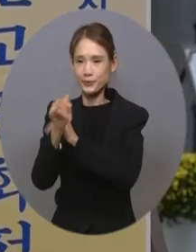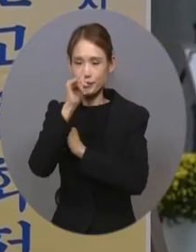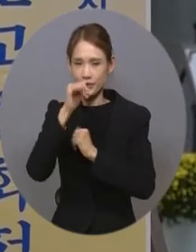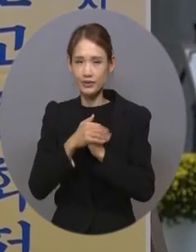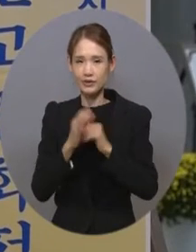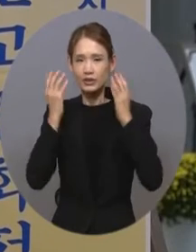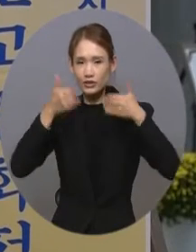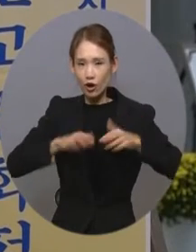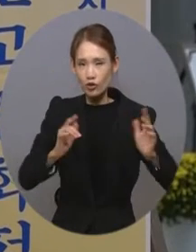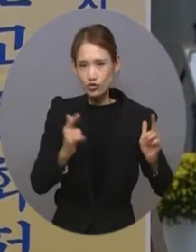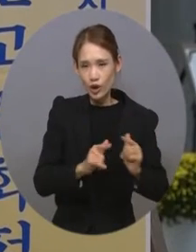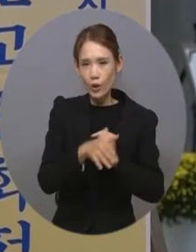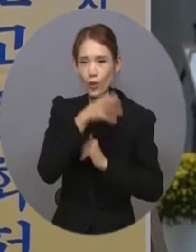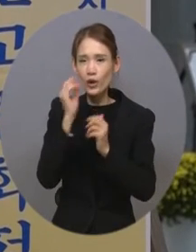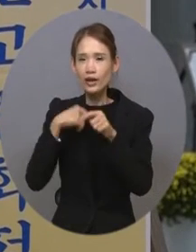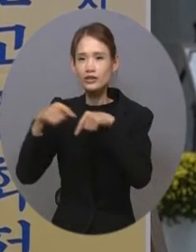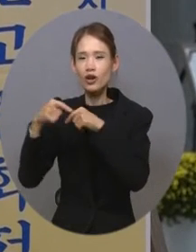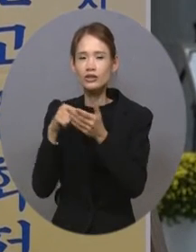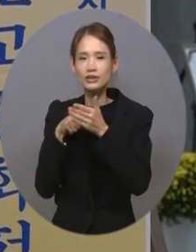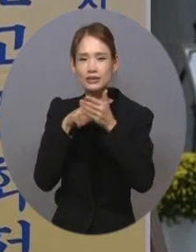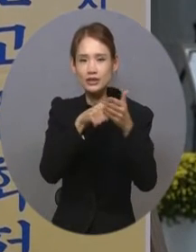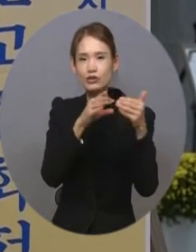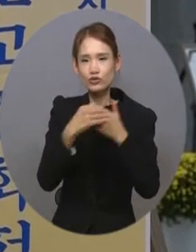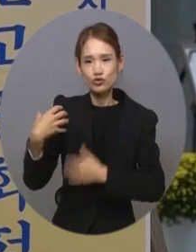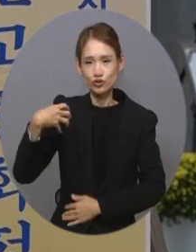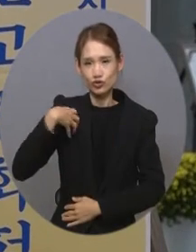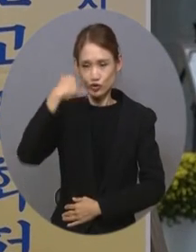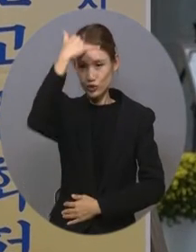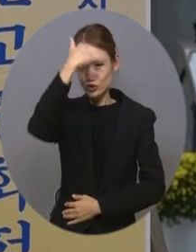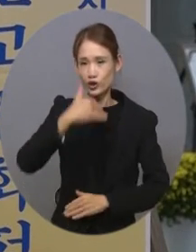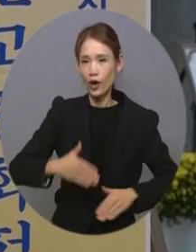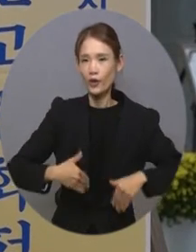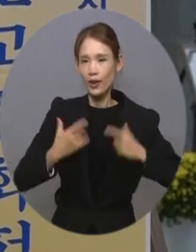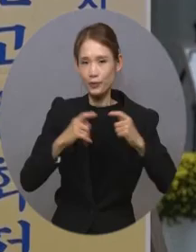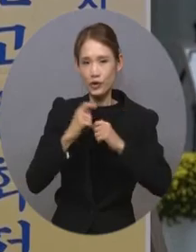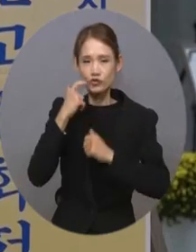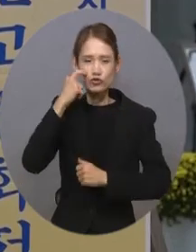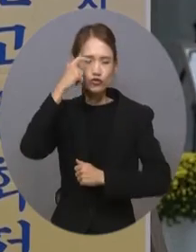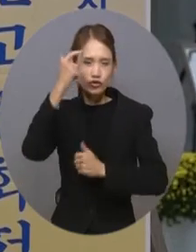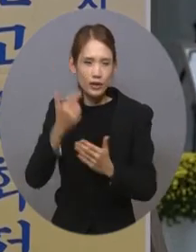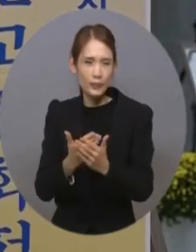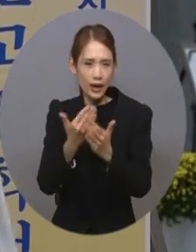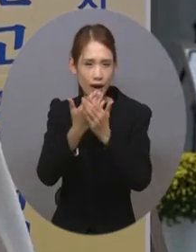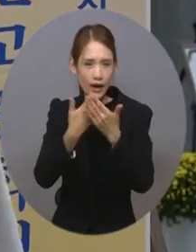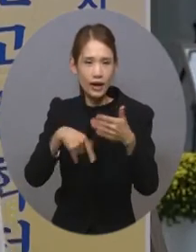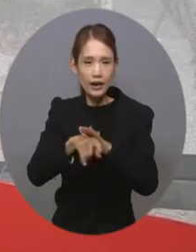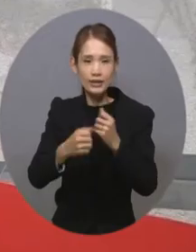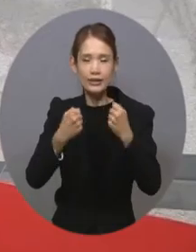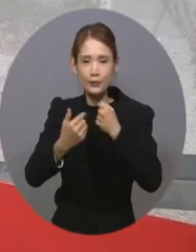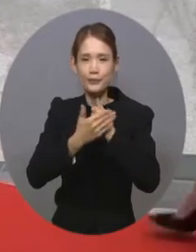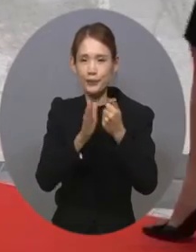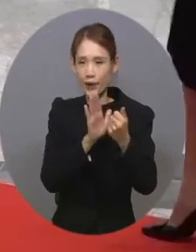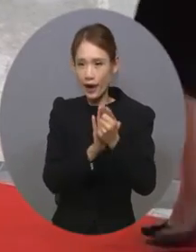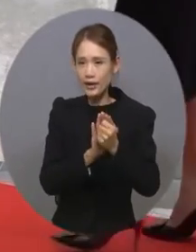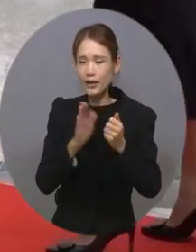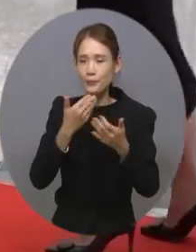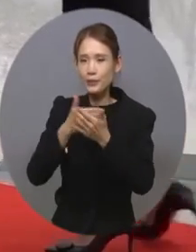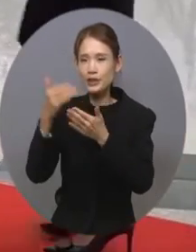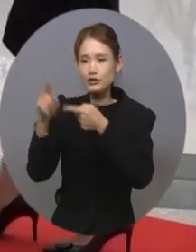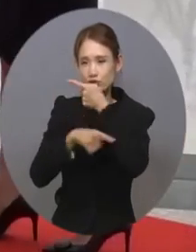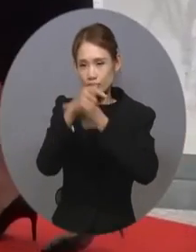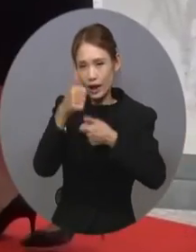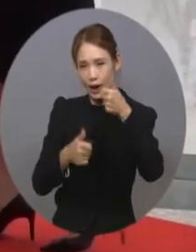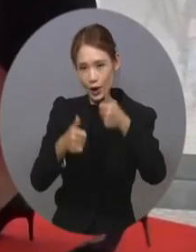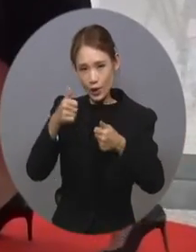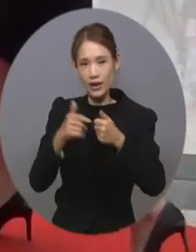저출산 고령화 정책 위원회 가 주관하고 충청남도 지속가능 발전 협의회 가 주최한 이번 미술대회 가 충청남도의 지속